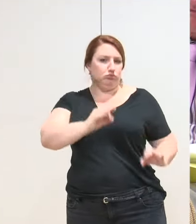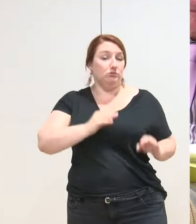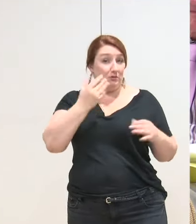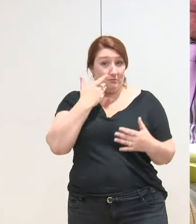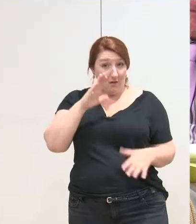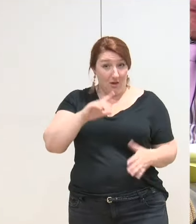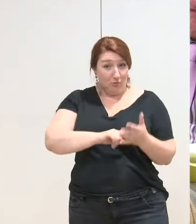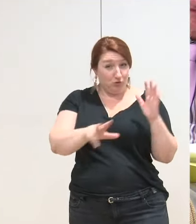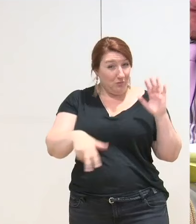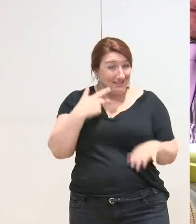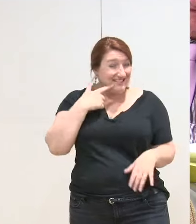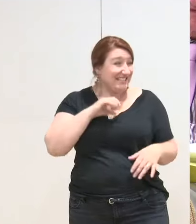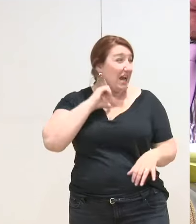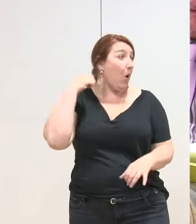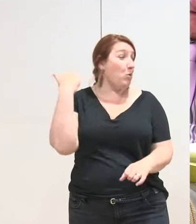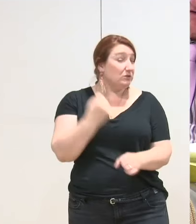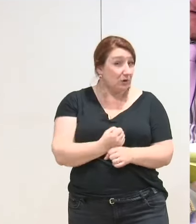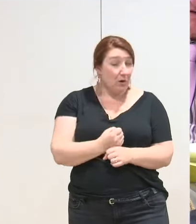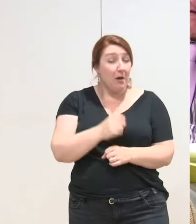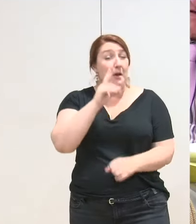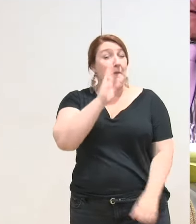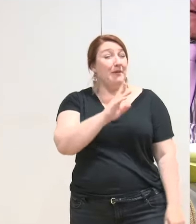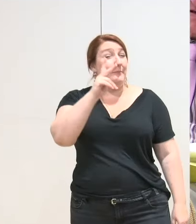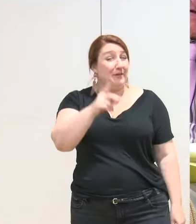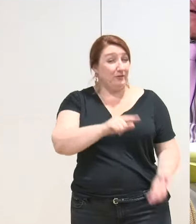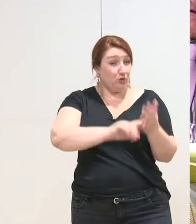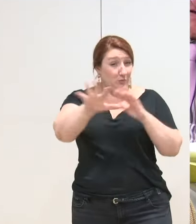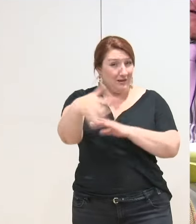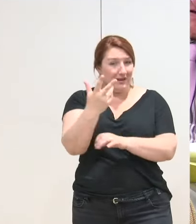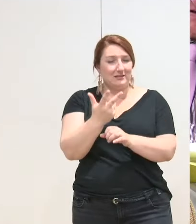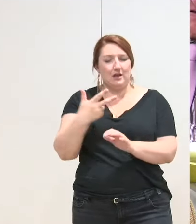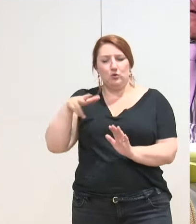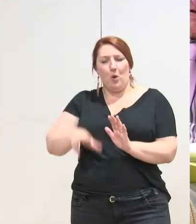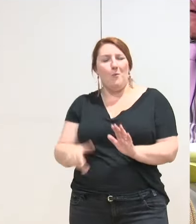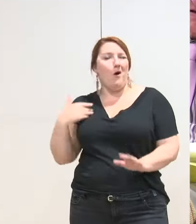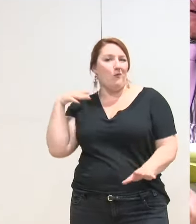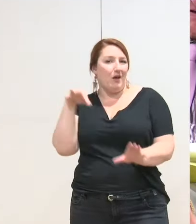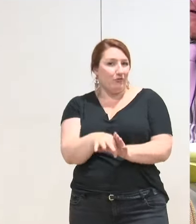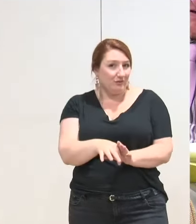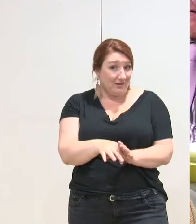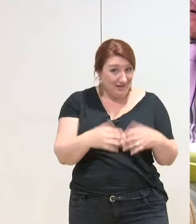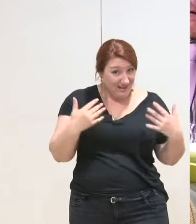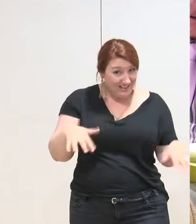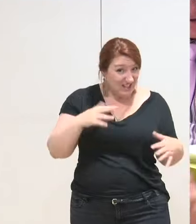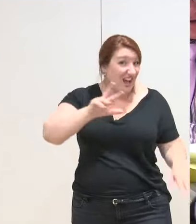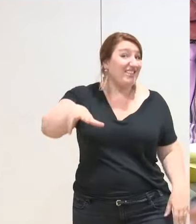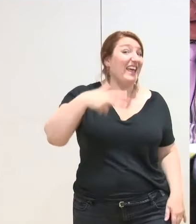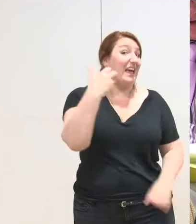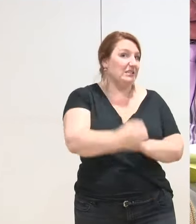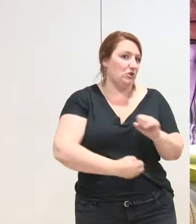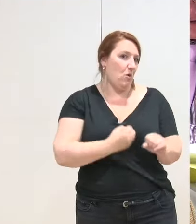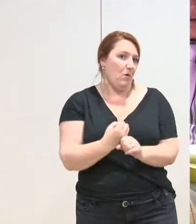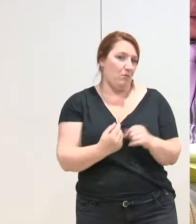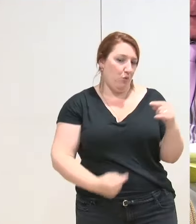ans et au budget prévisionnel 2015 que nous avons voté il y a environ 3 ans 3 mois pardon nous sommes déjà à 13 alors nous n'étions